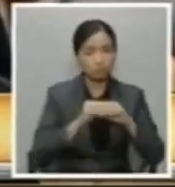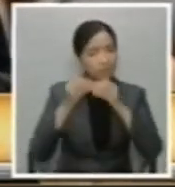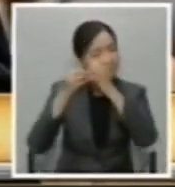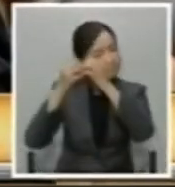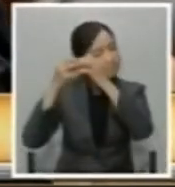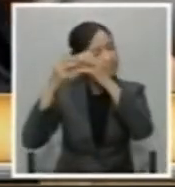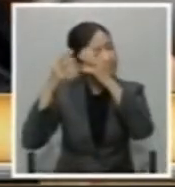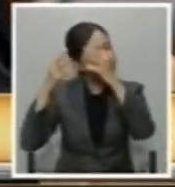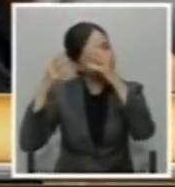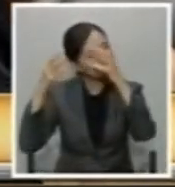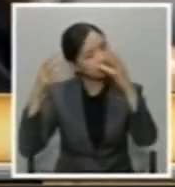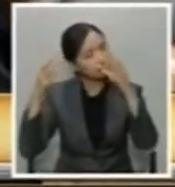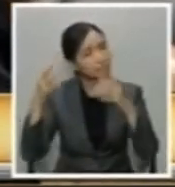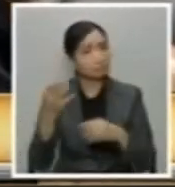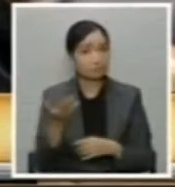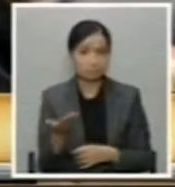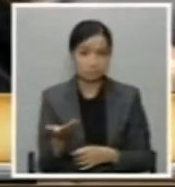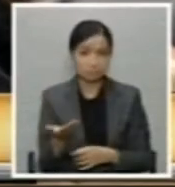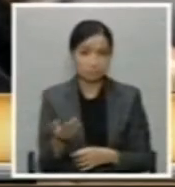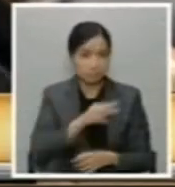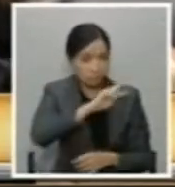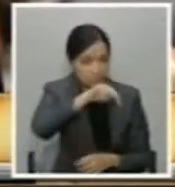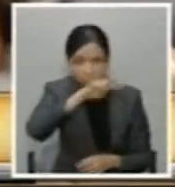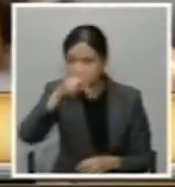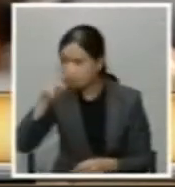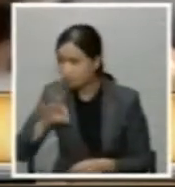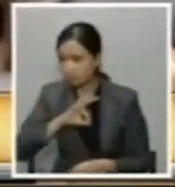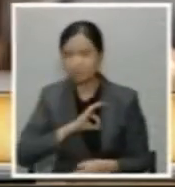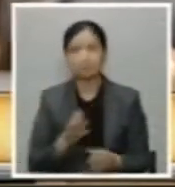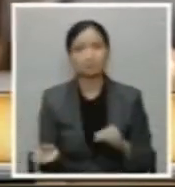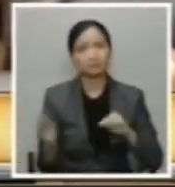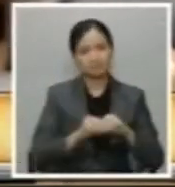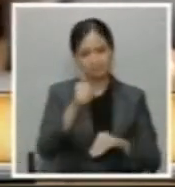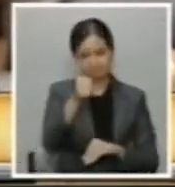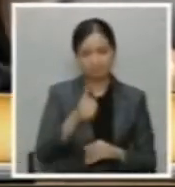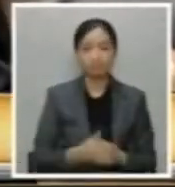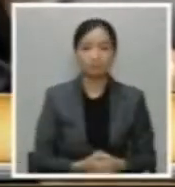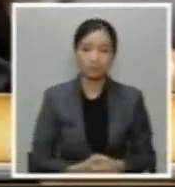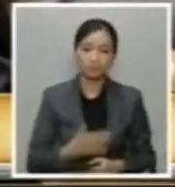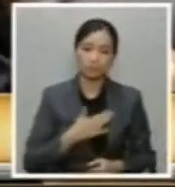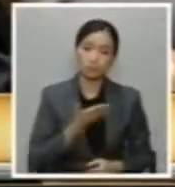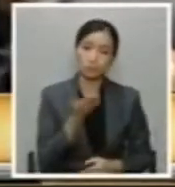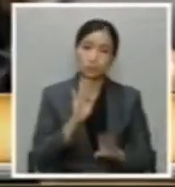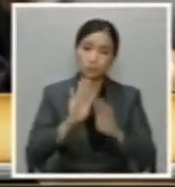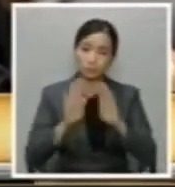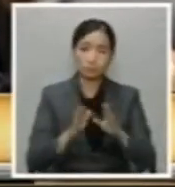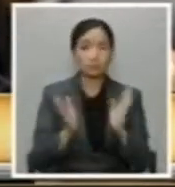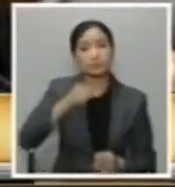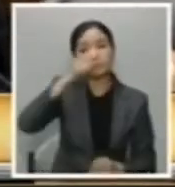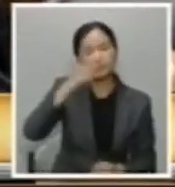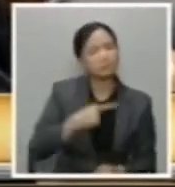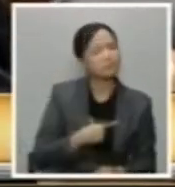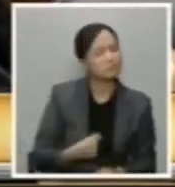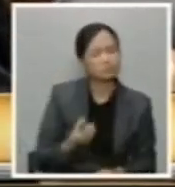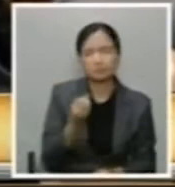การเราอาจจะสามารถที่จะหาสมาชิกเพิ่มได้ผมขอเปรียบเทียบเรื่องเดียวนะครับคนไทยนิยมอะไรมากที่สุด